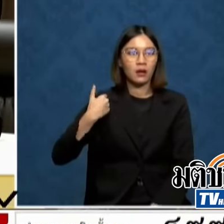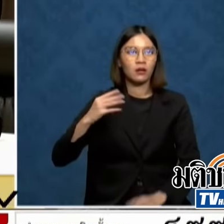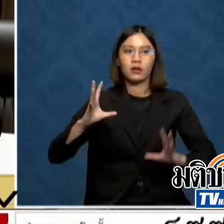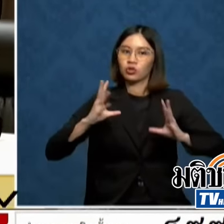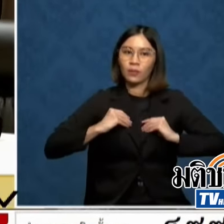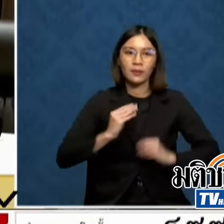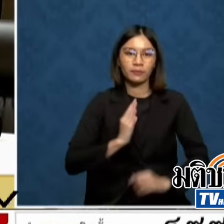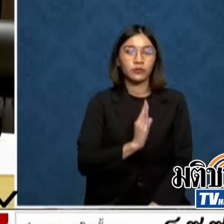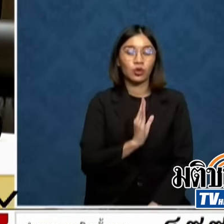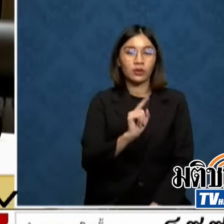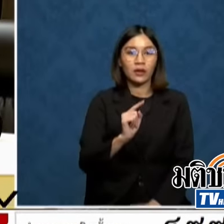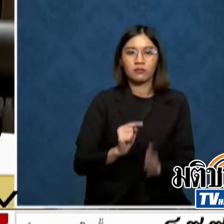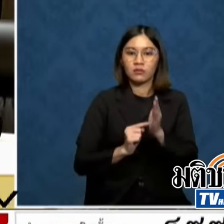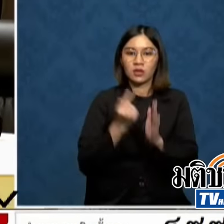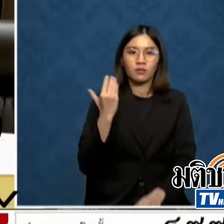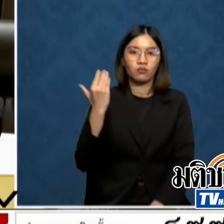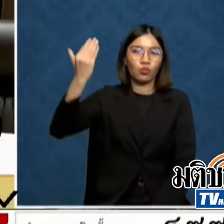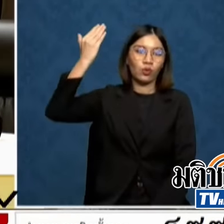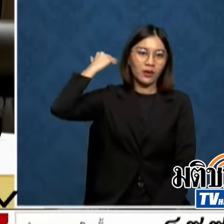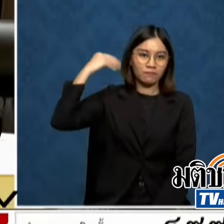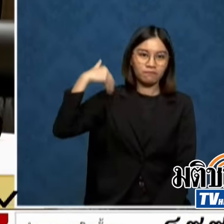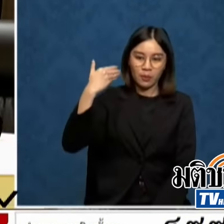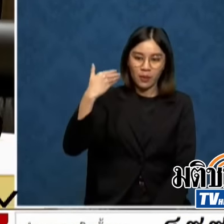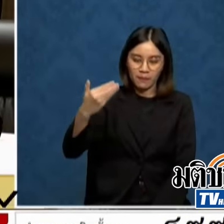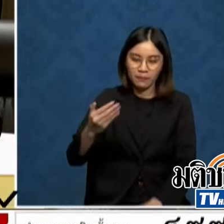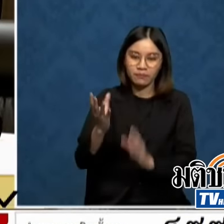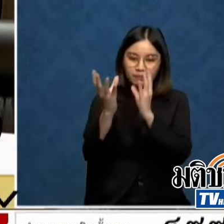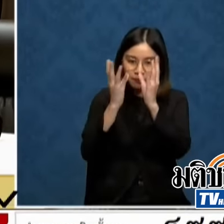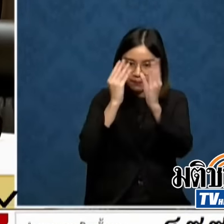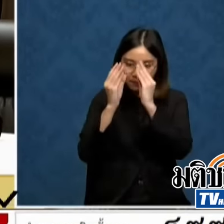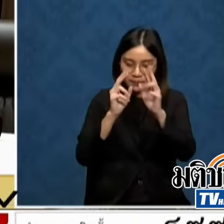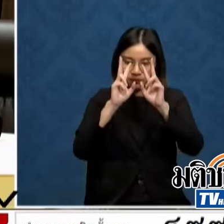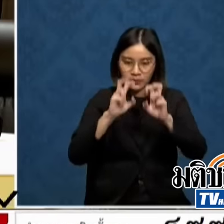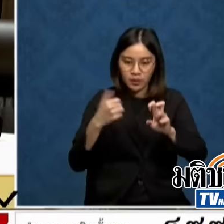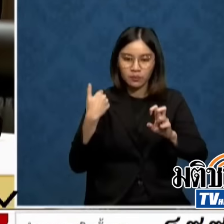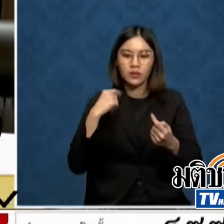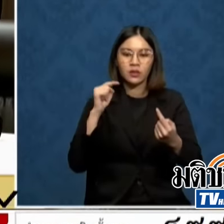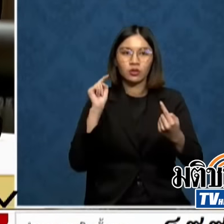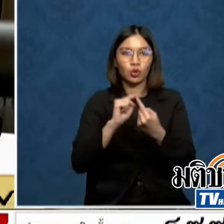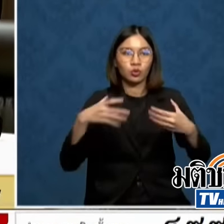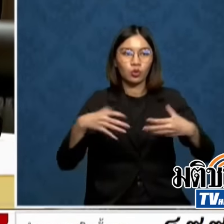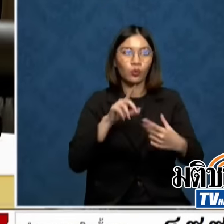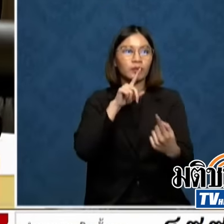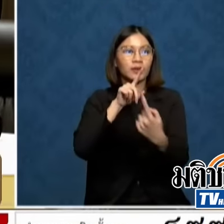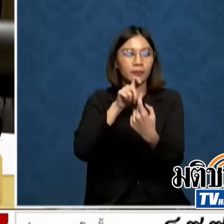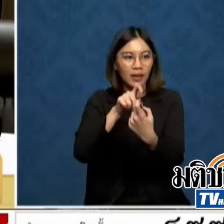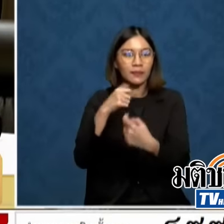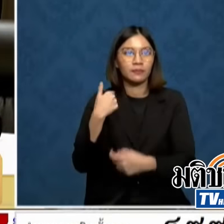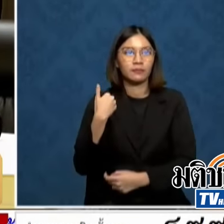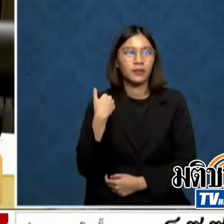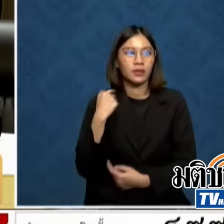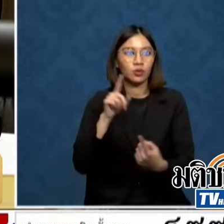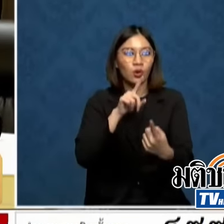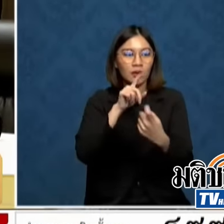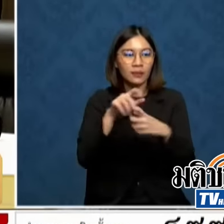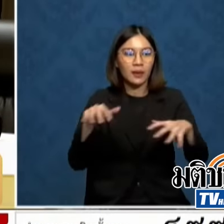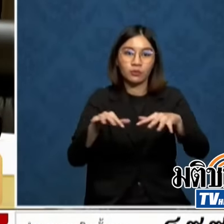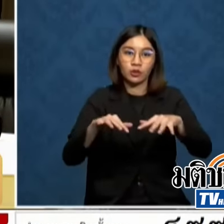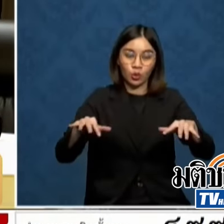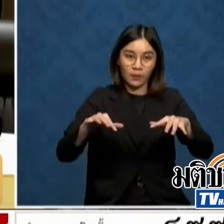อมรับอย่างตรงไปตรงมาครับตั้งแต่วันนั้นผมศึกษาเรื่องนี้แล้วก็นำเข้าสู่การตั้งกระทู้ซึ่งเป็นกระทู้ทั่ว